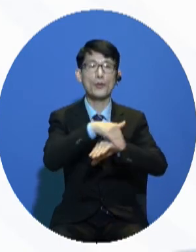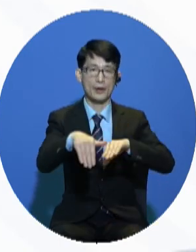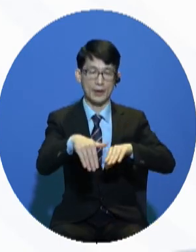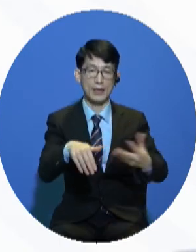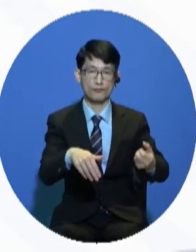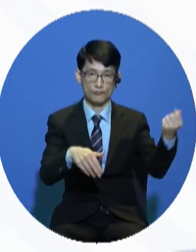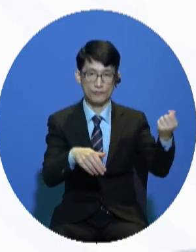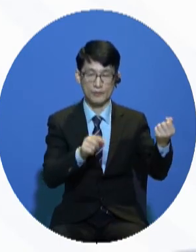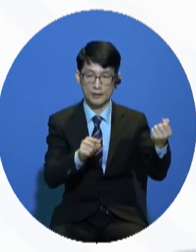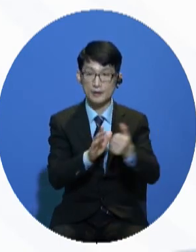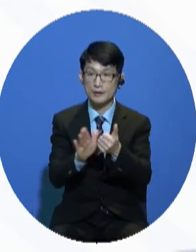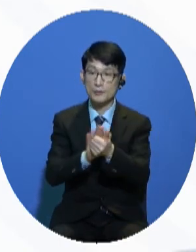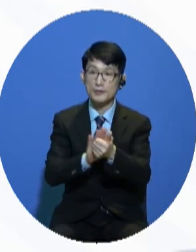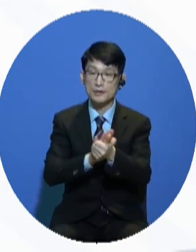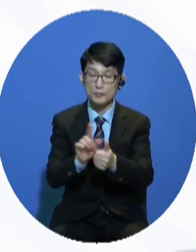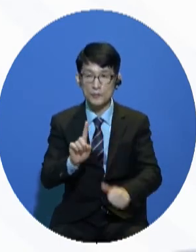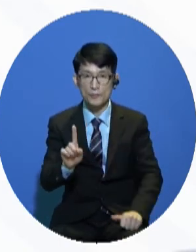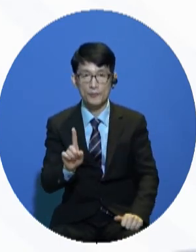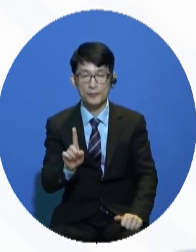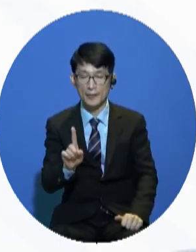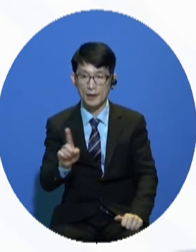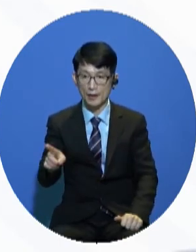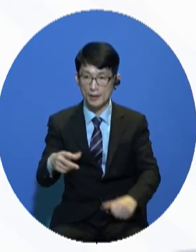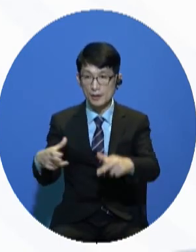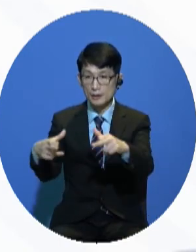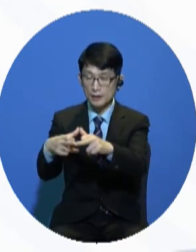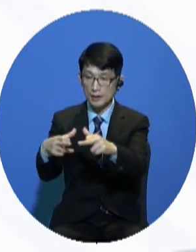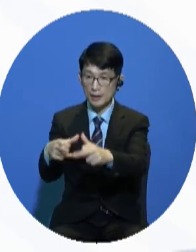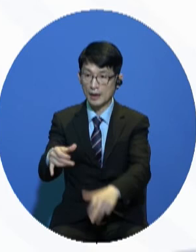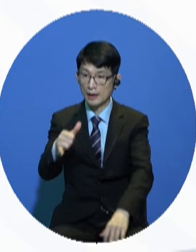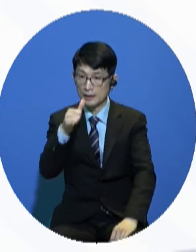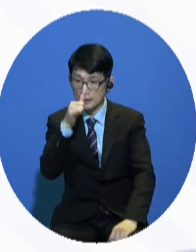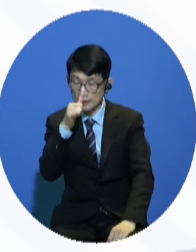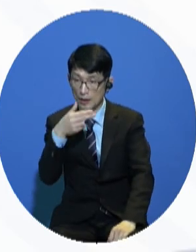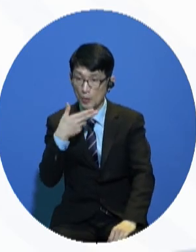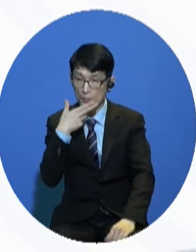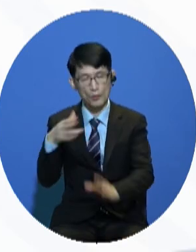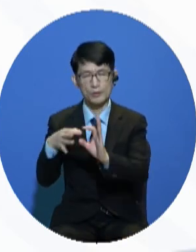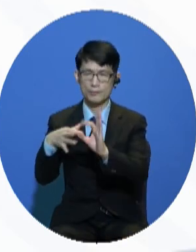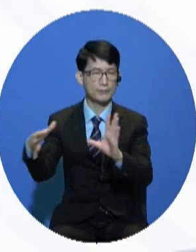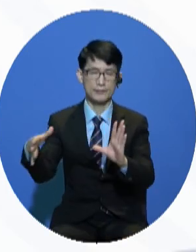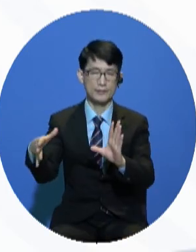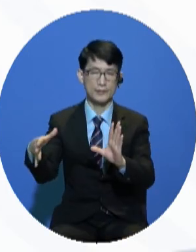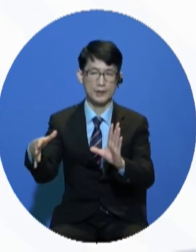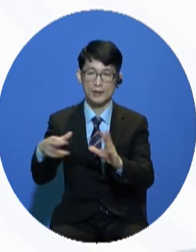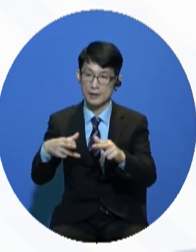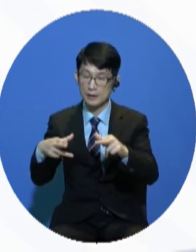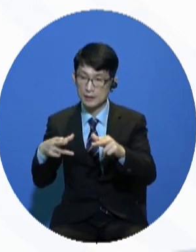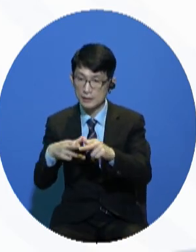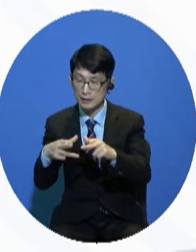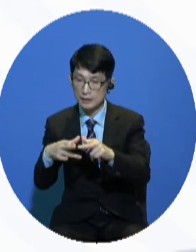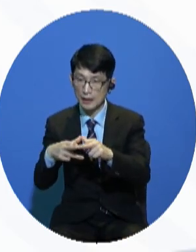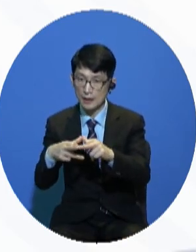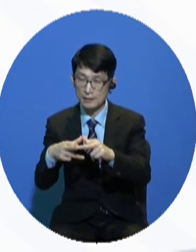있고, 이 서비스의 특징은 이 사람이 장애가 있느냐 없느냐가 중요한 게 아니라 이 사람이 장애